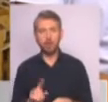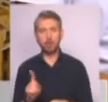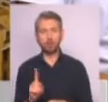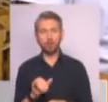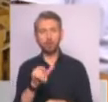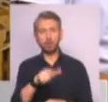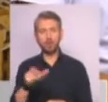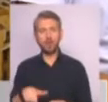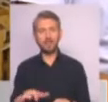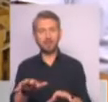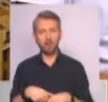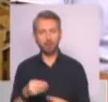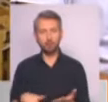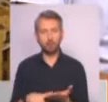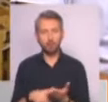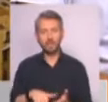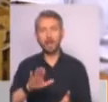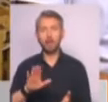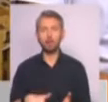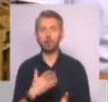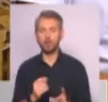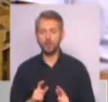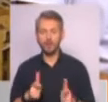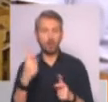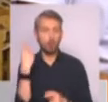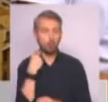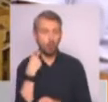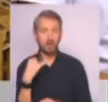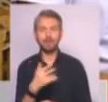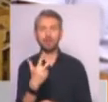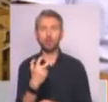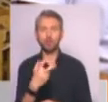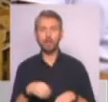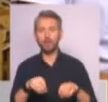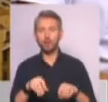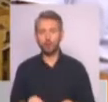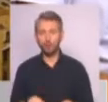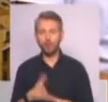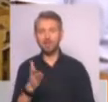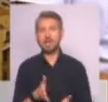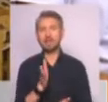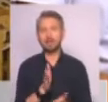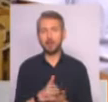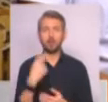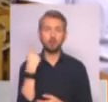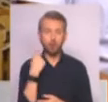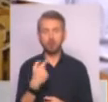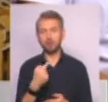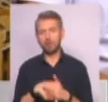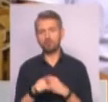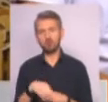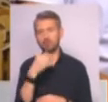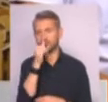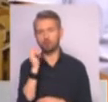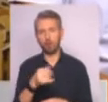у людей забирают субсидии, а потом еще выставляют долг. И 300-я постанова, если есть долг, значит мы не начисляем